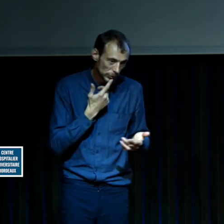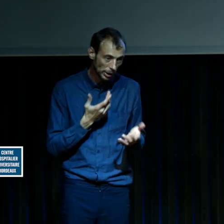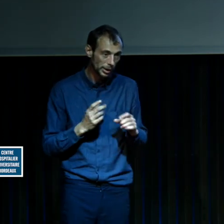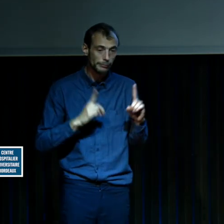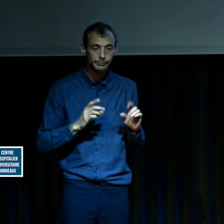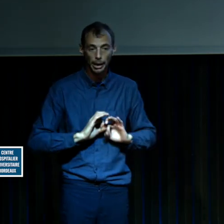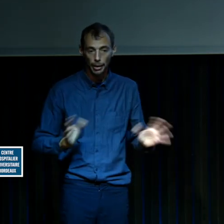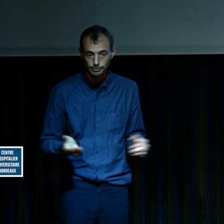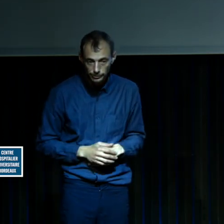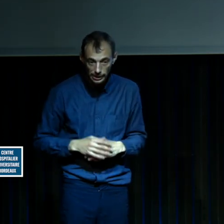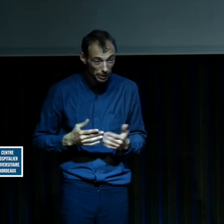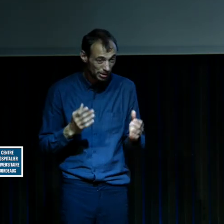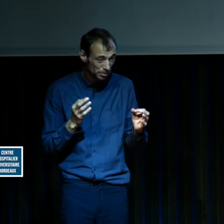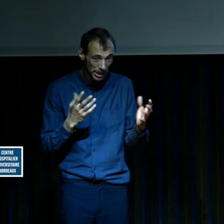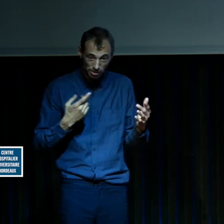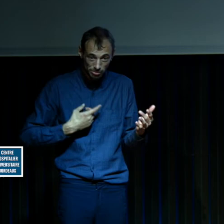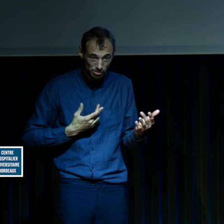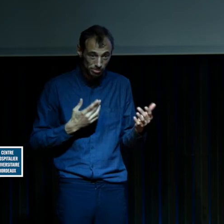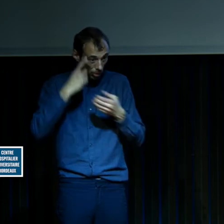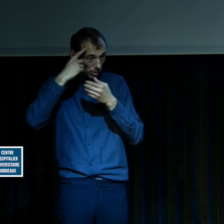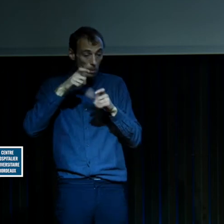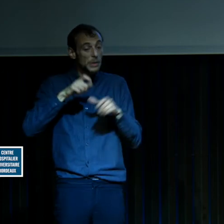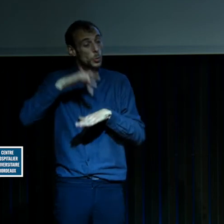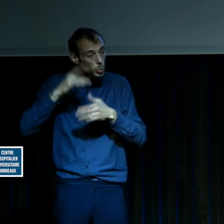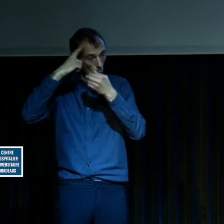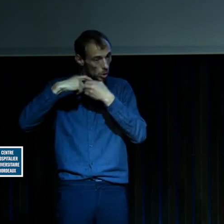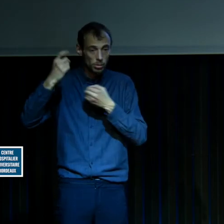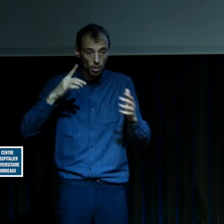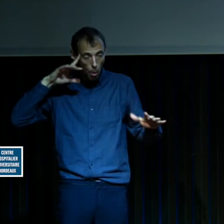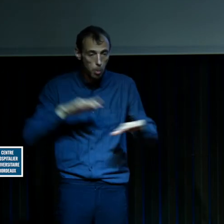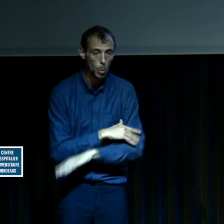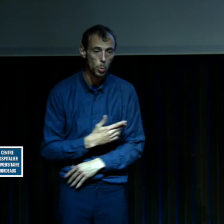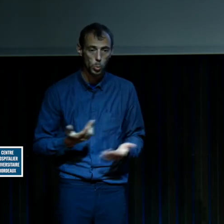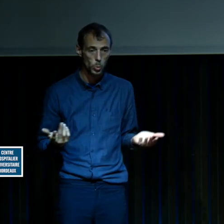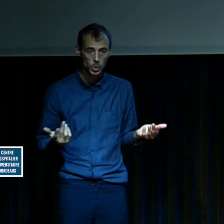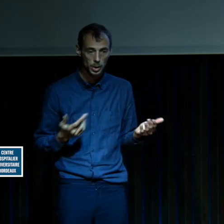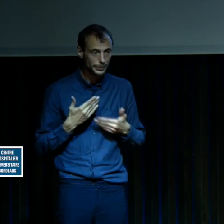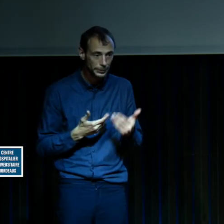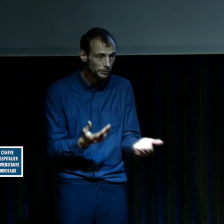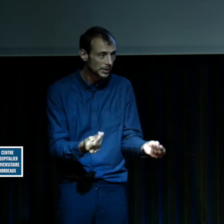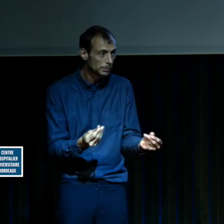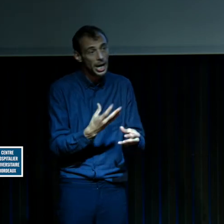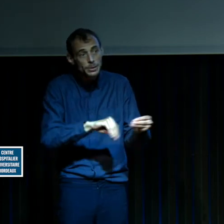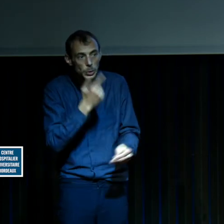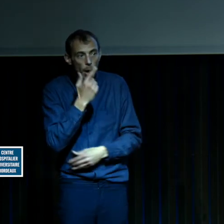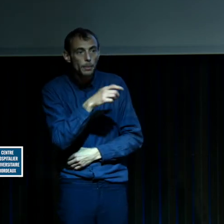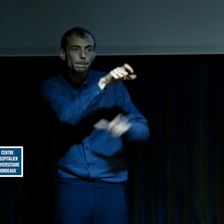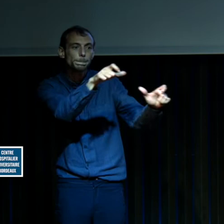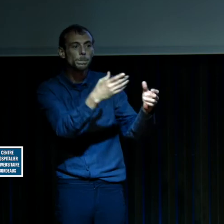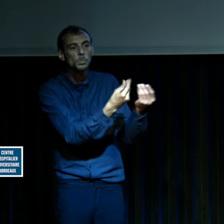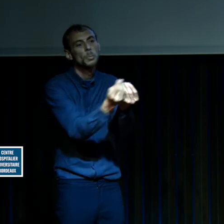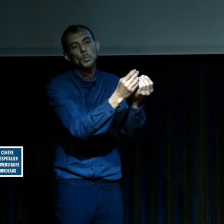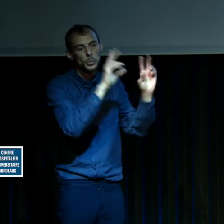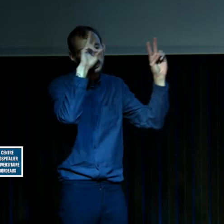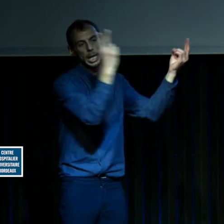peu oublié. Et je pense qu'il y a un gros souci, c'est que dans le tête des gens, le AVC, c'est